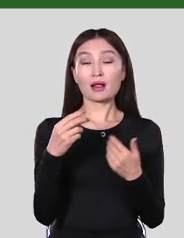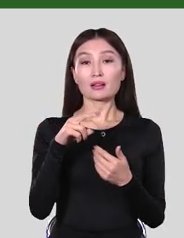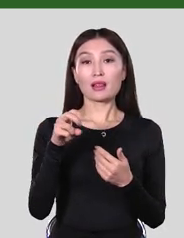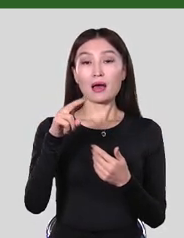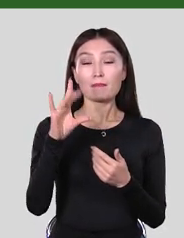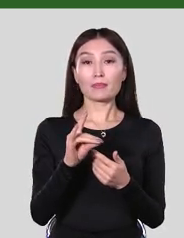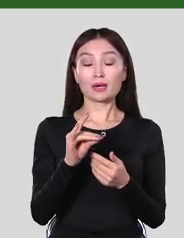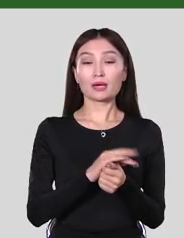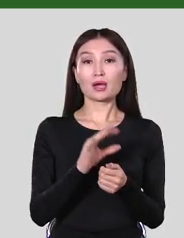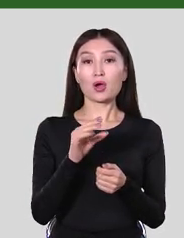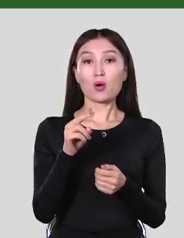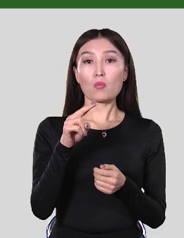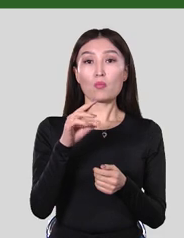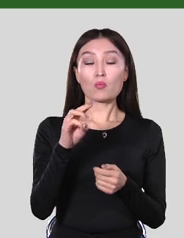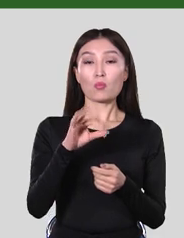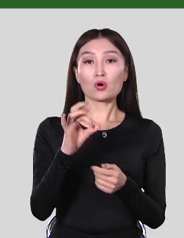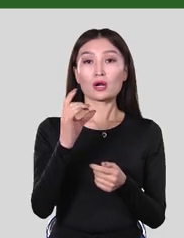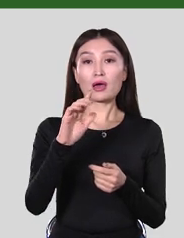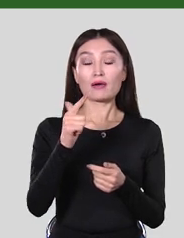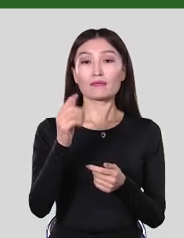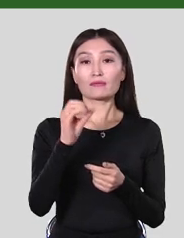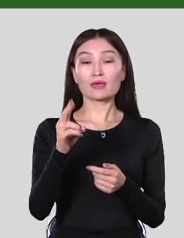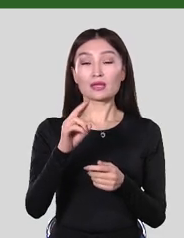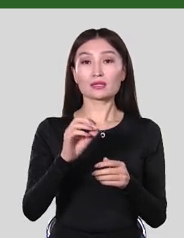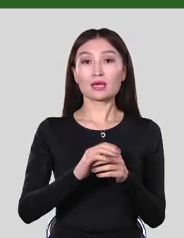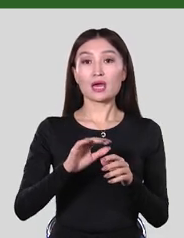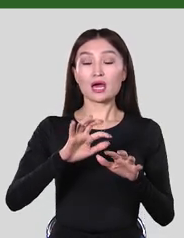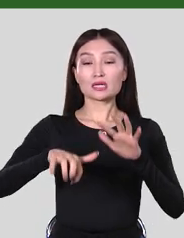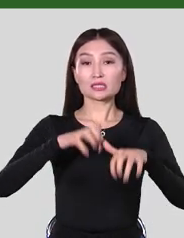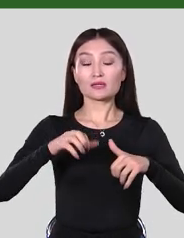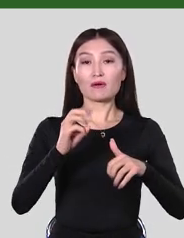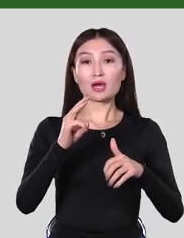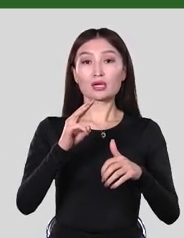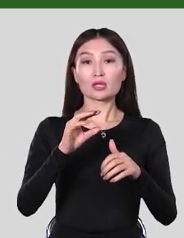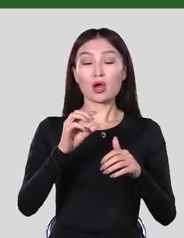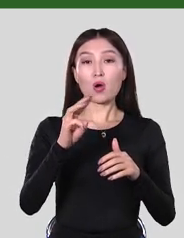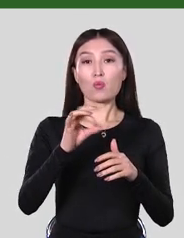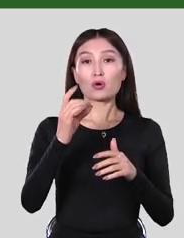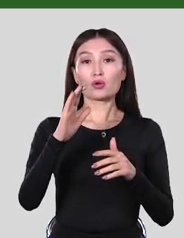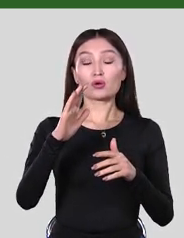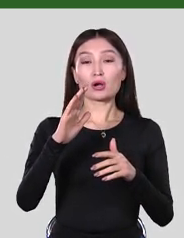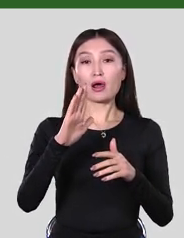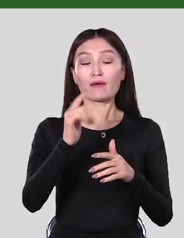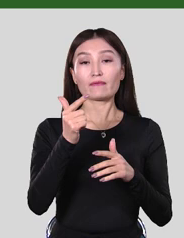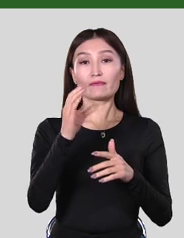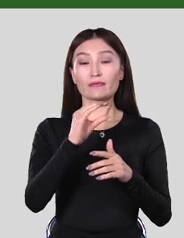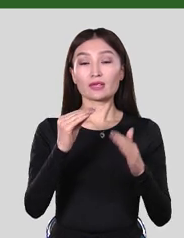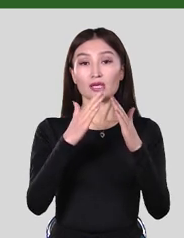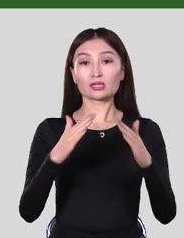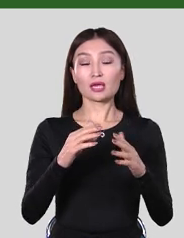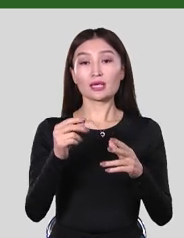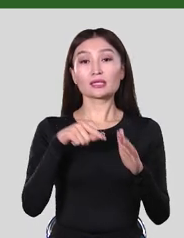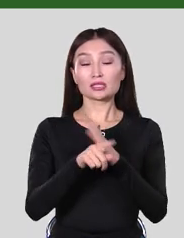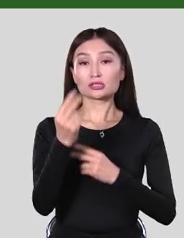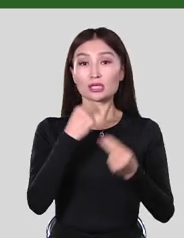могучими когтями, муравьед разрывает муравейники и термитники, после чего приступает к